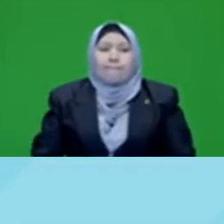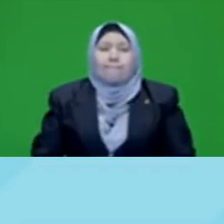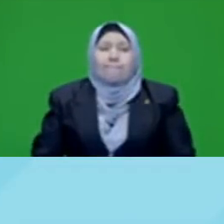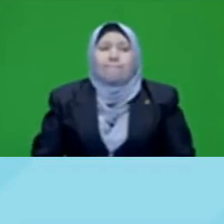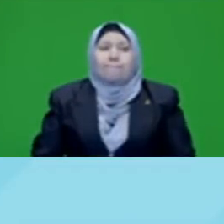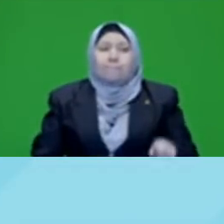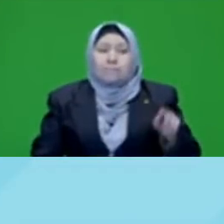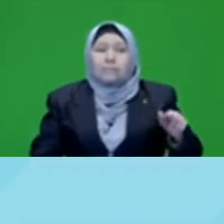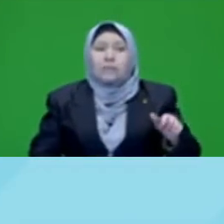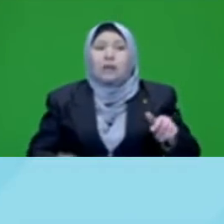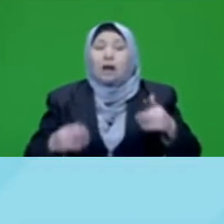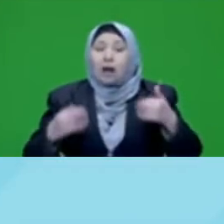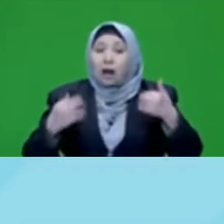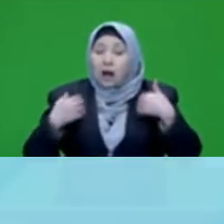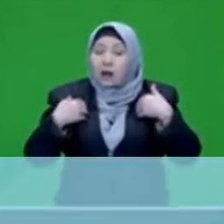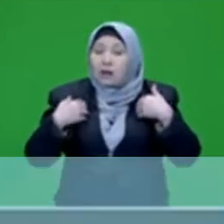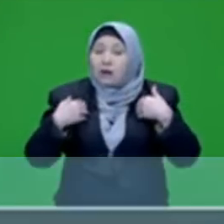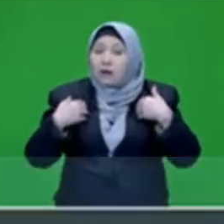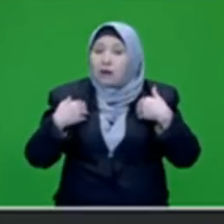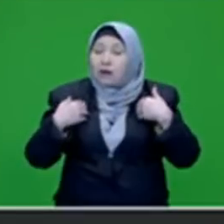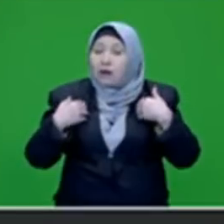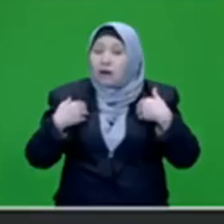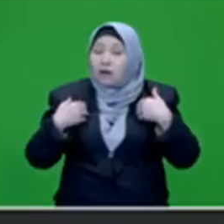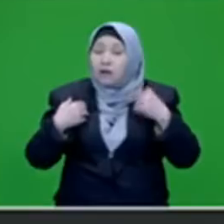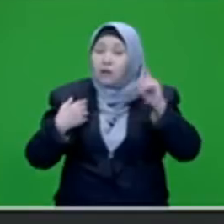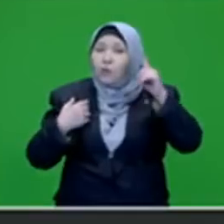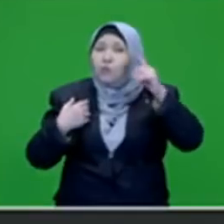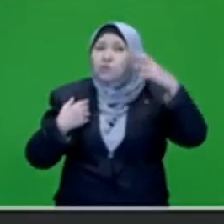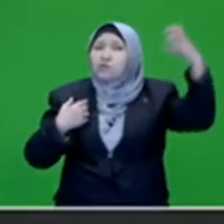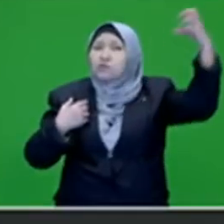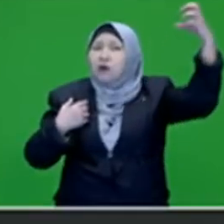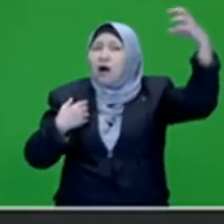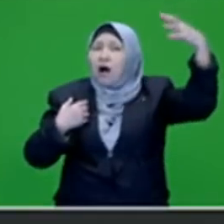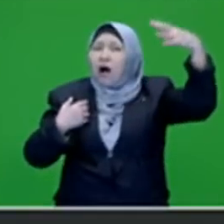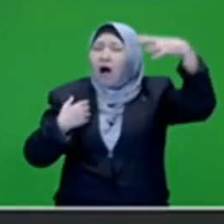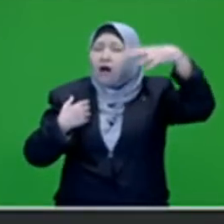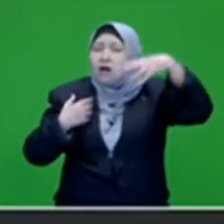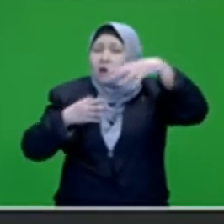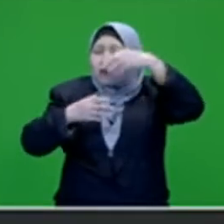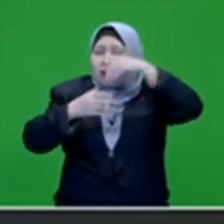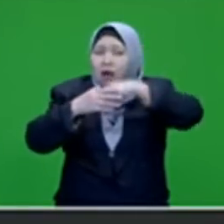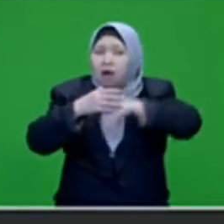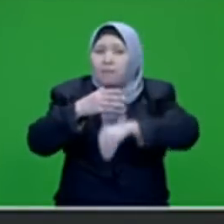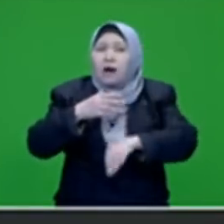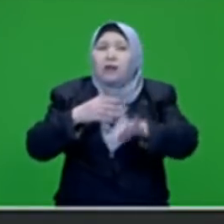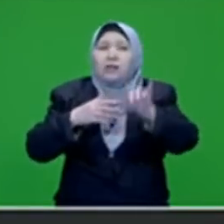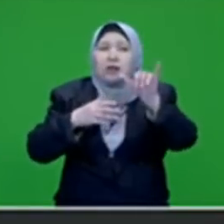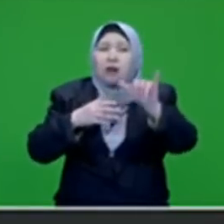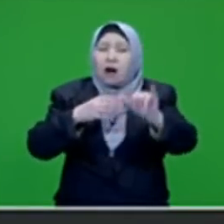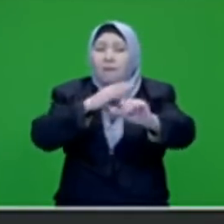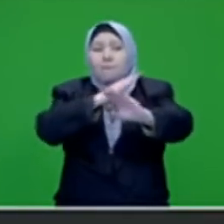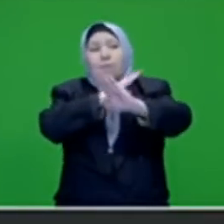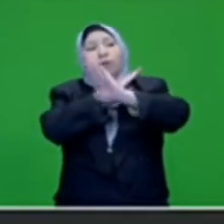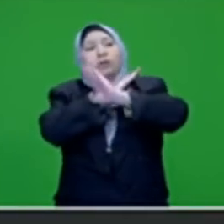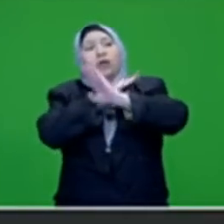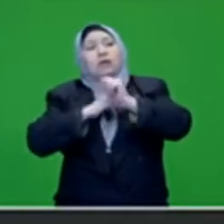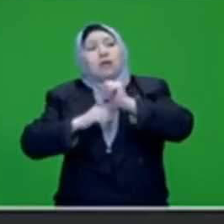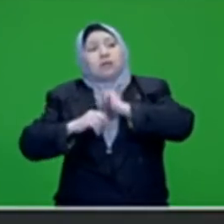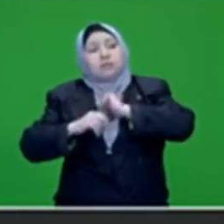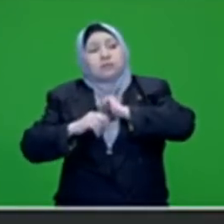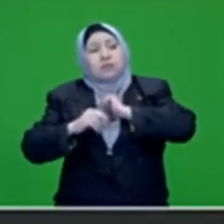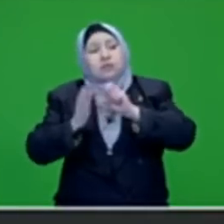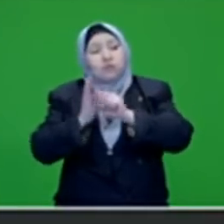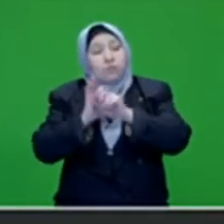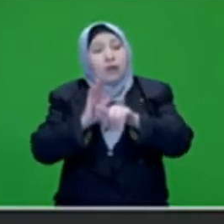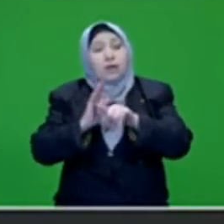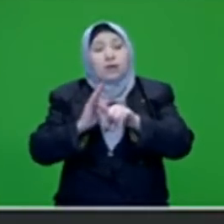Dia memiliki satu cahaya dalaman. Dia ada cahaya dalaman yang protect diri dia supaya